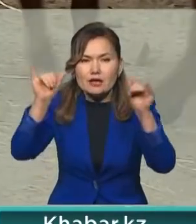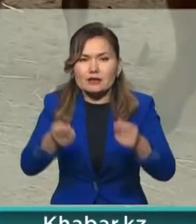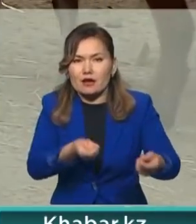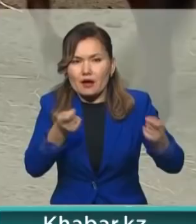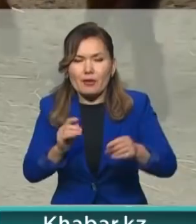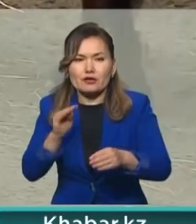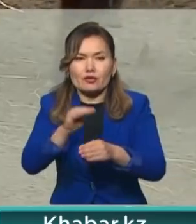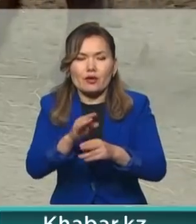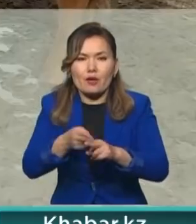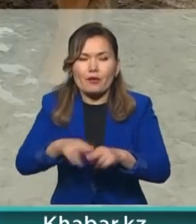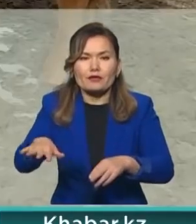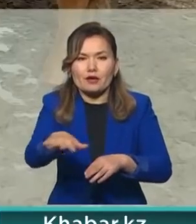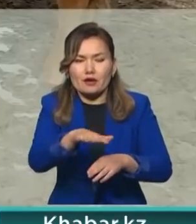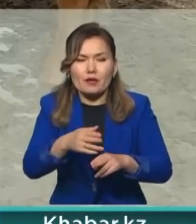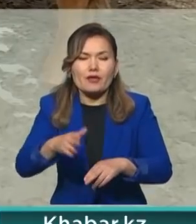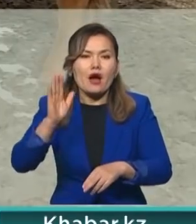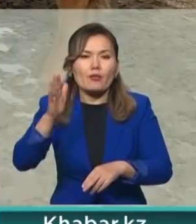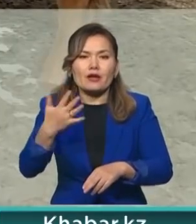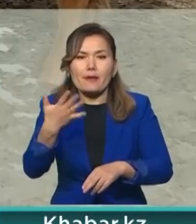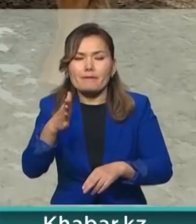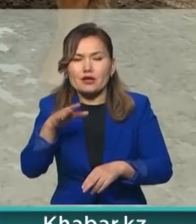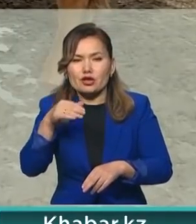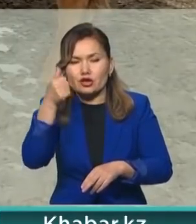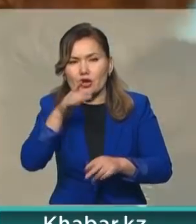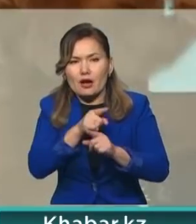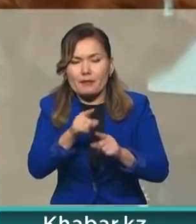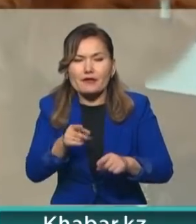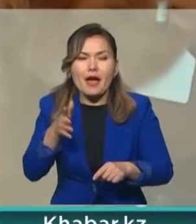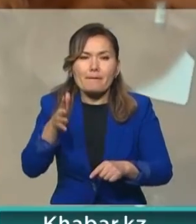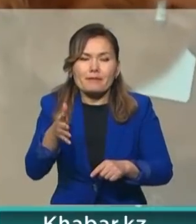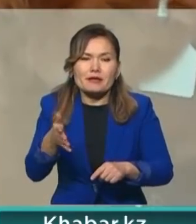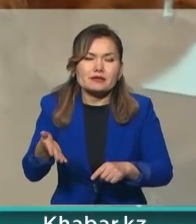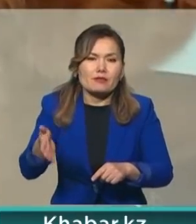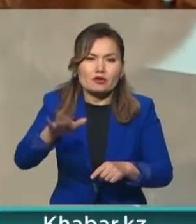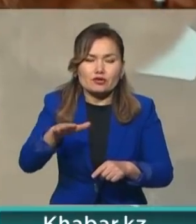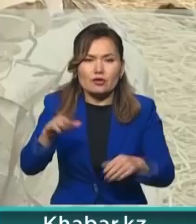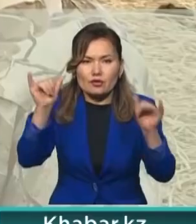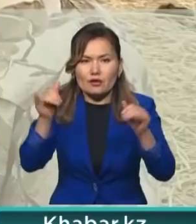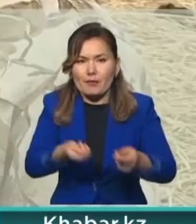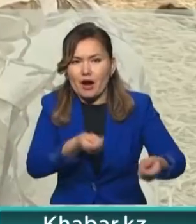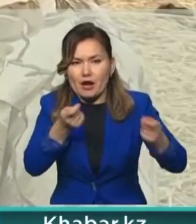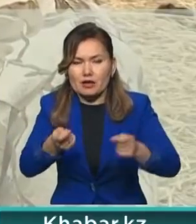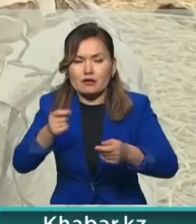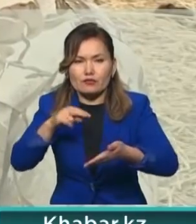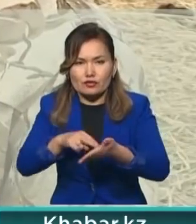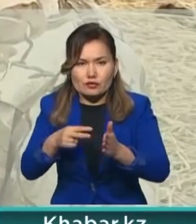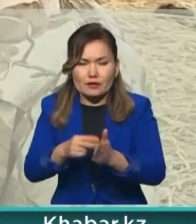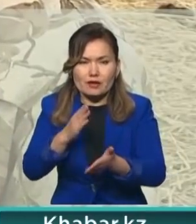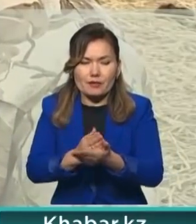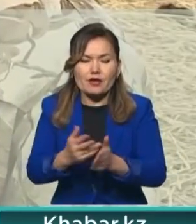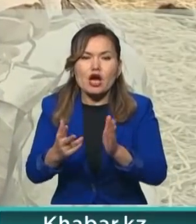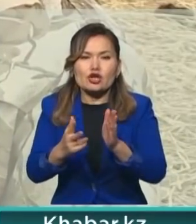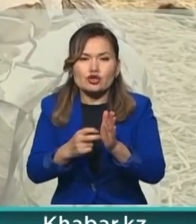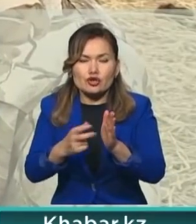зеңгі баба төлінің санын алдағы 5 жылдың ішінде 5000 басқа дейін жеткізуді жоспарлап отыр. 800 басымыз бар, 200 бас